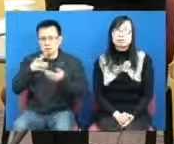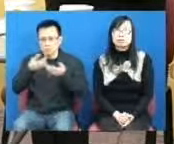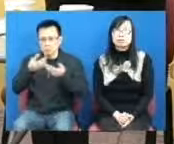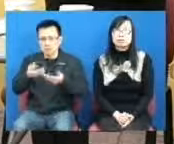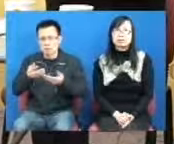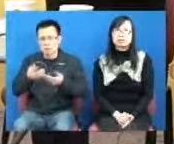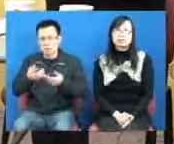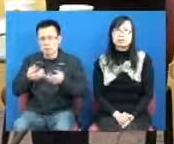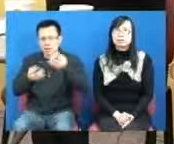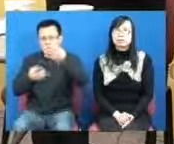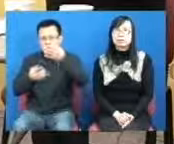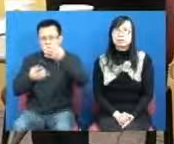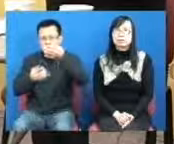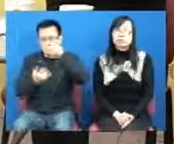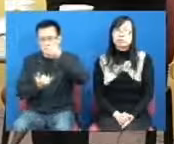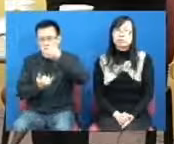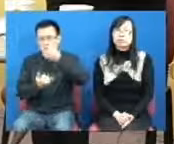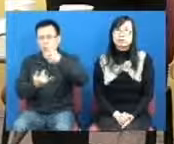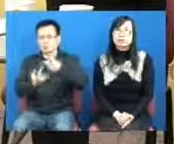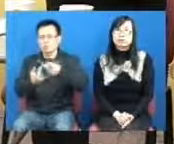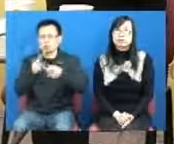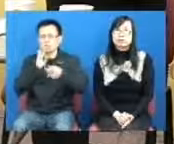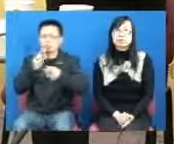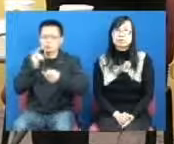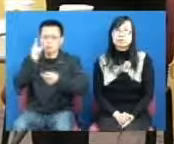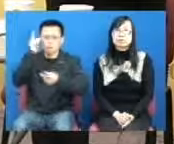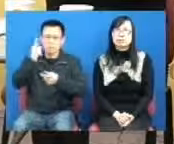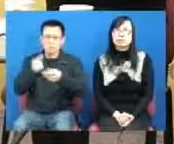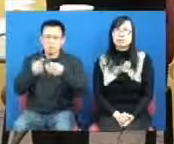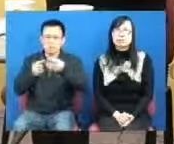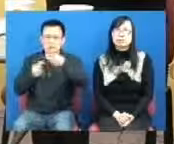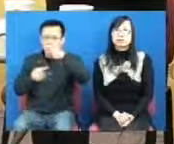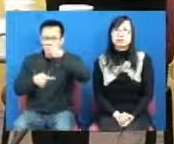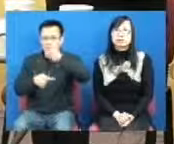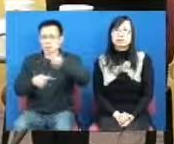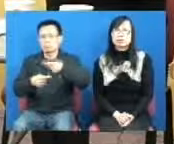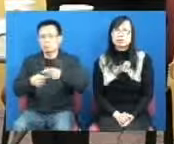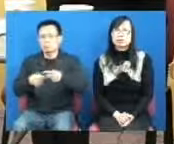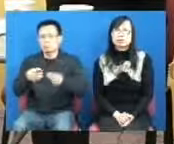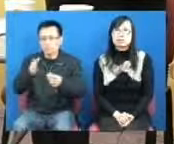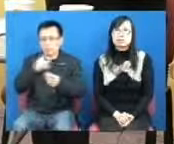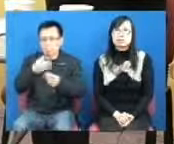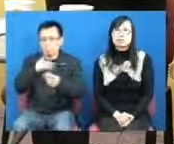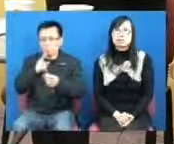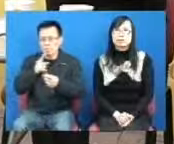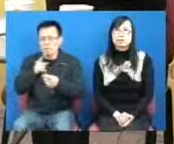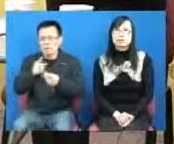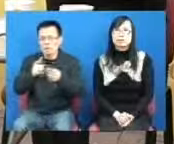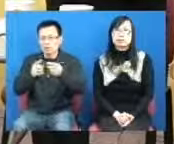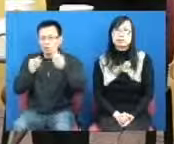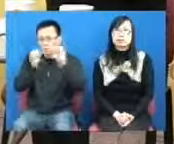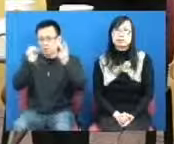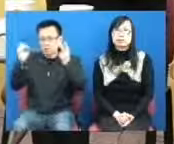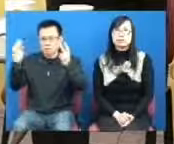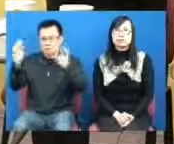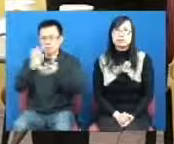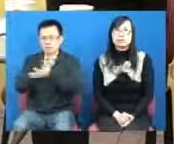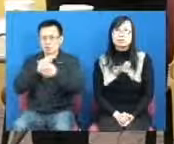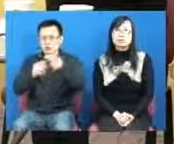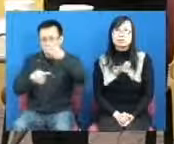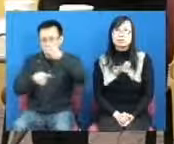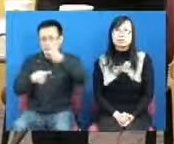未來的3月6日可能和03年7月1日大家在比較那個分別即是03年7月1日當時有很多政治